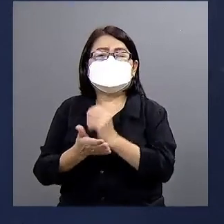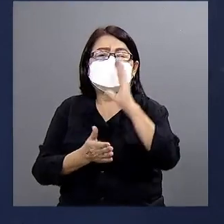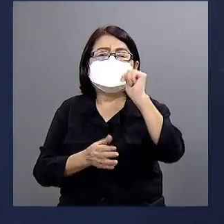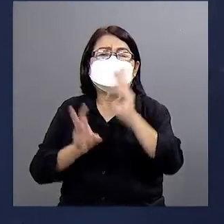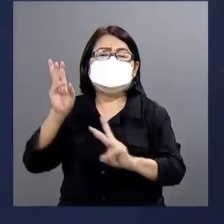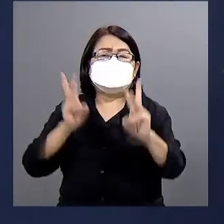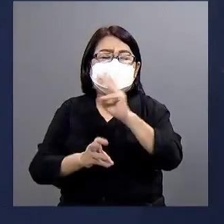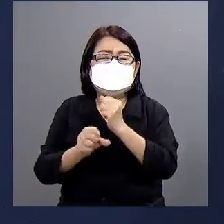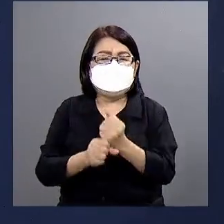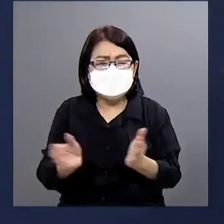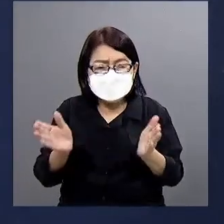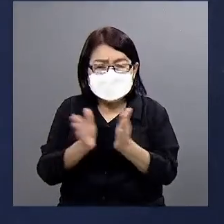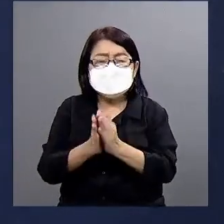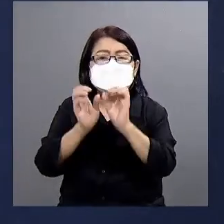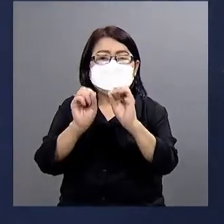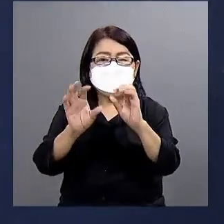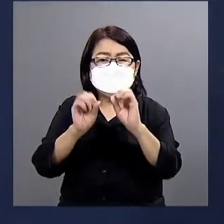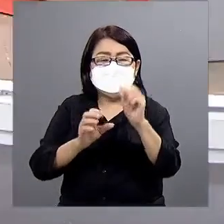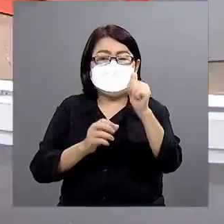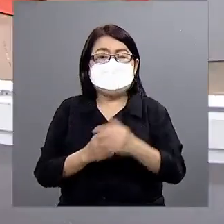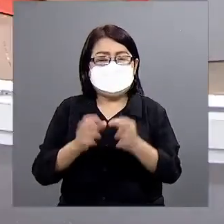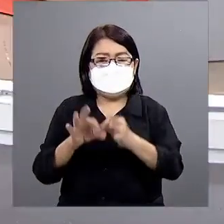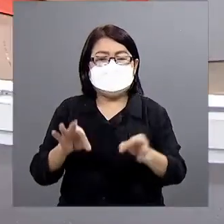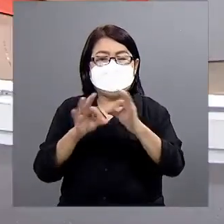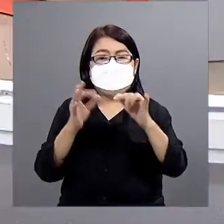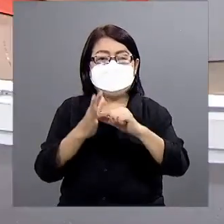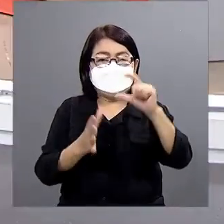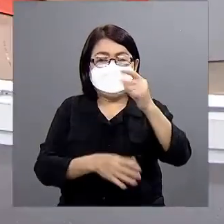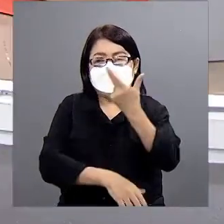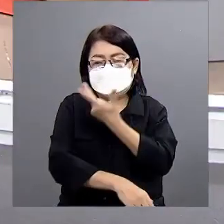ด้วยแต่ที่สำคัญวัคซีนต้องไปถึงเด็กๆ ด้วยนะคะ ครับขอบคุณมากนะครับพูดถึงวัคซีนนะฮะ